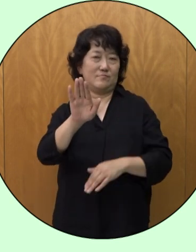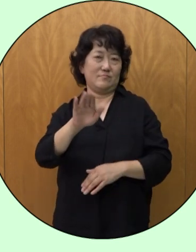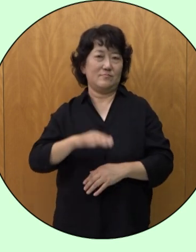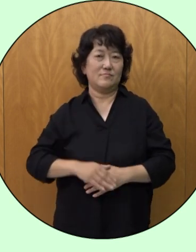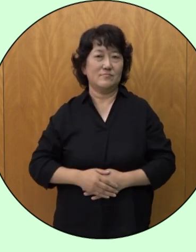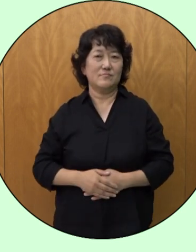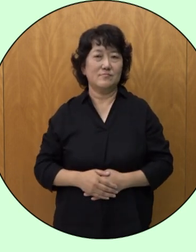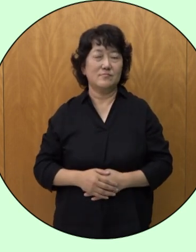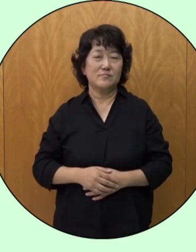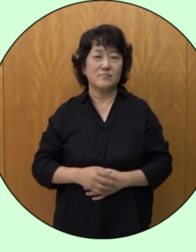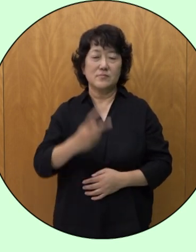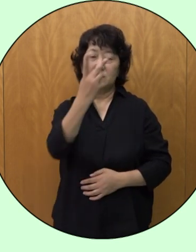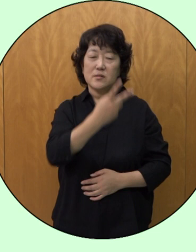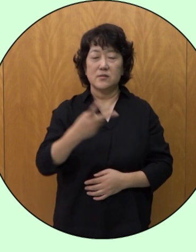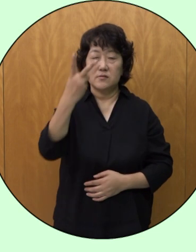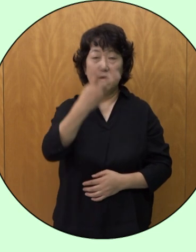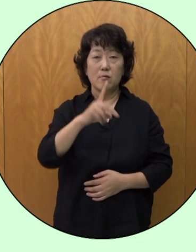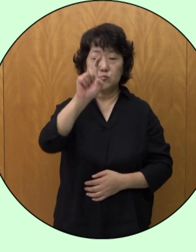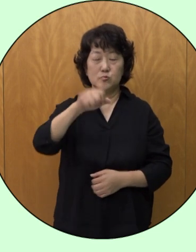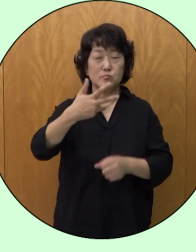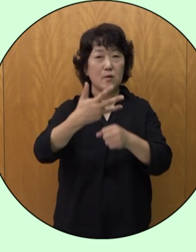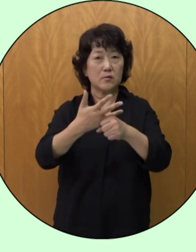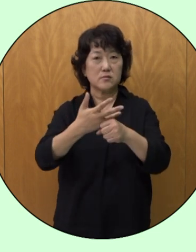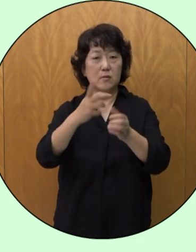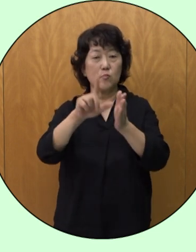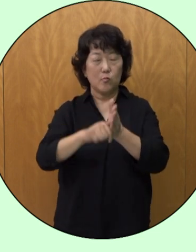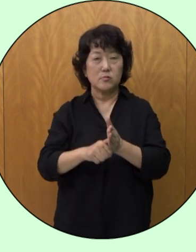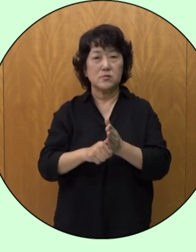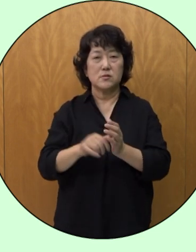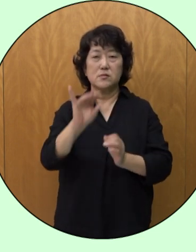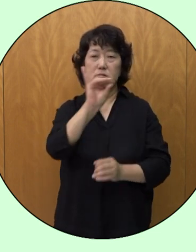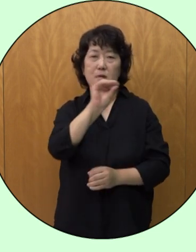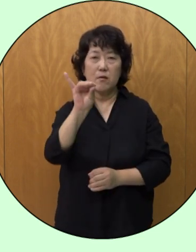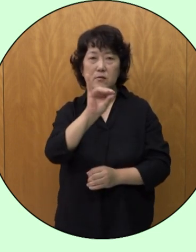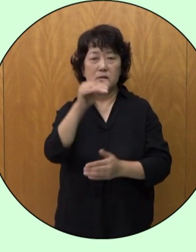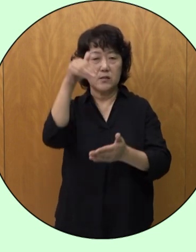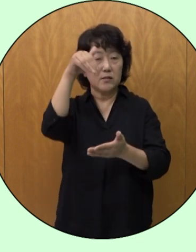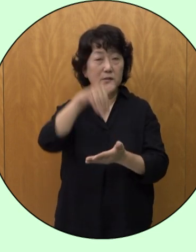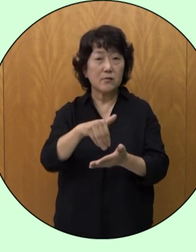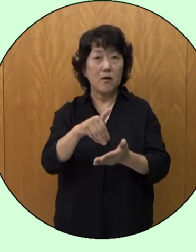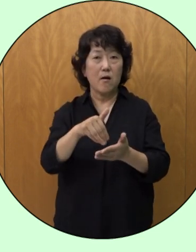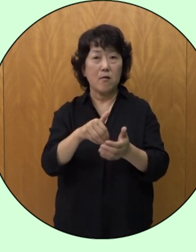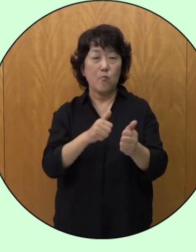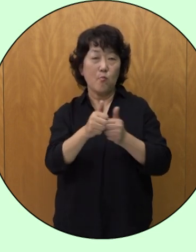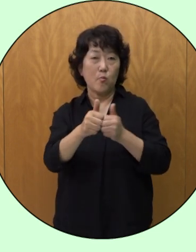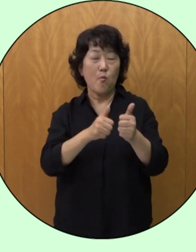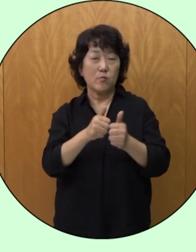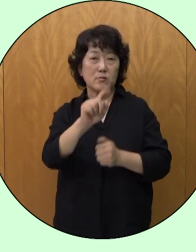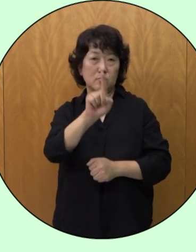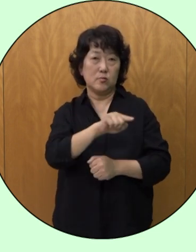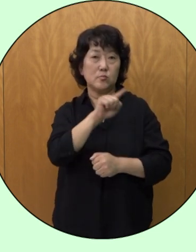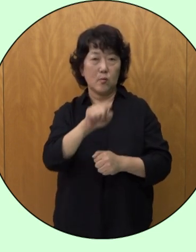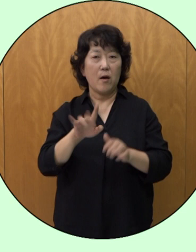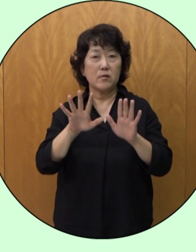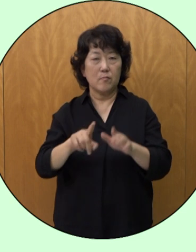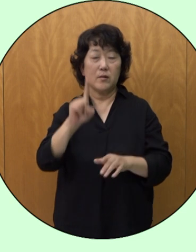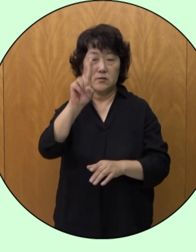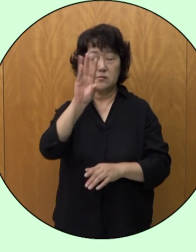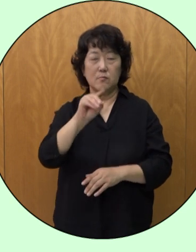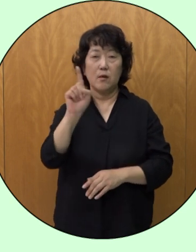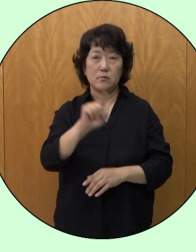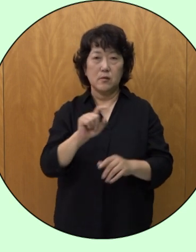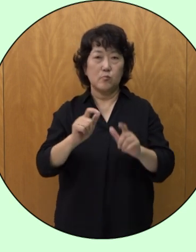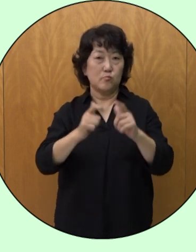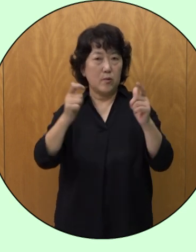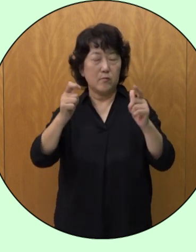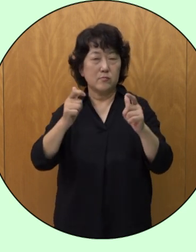ます。2018年には1000人に満たなかった競技人口が現在では1万人を超え、